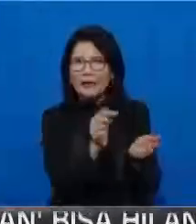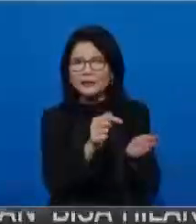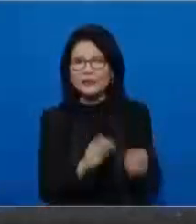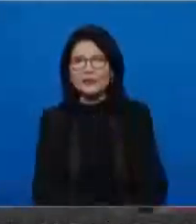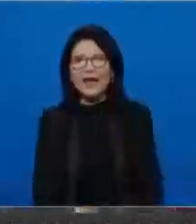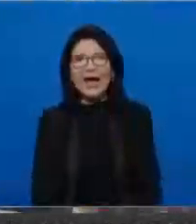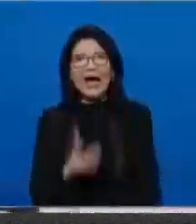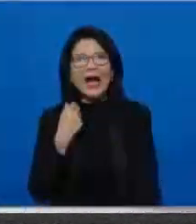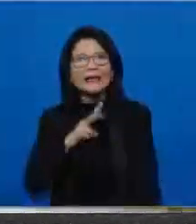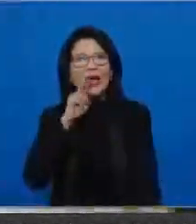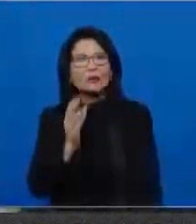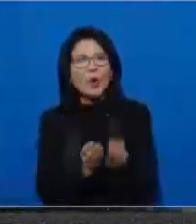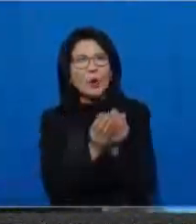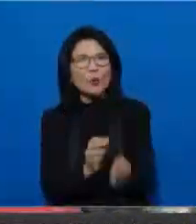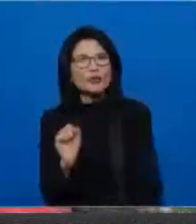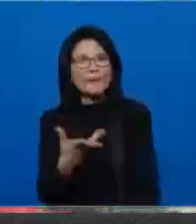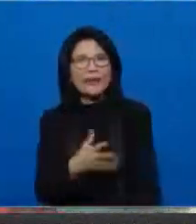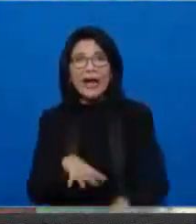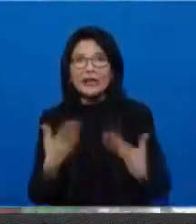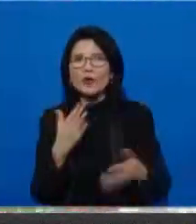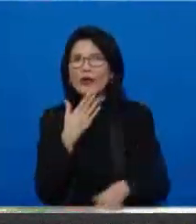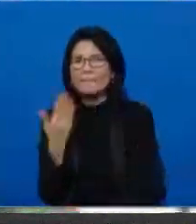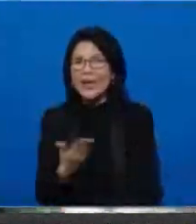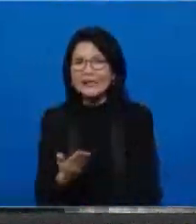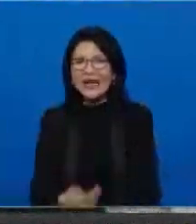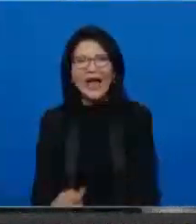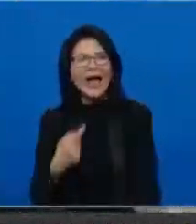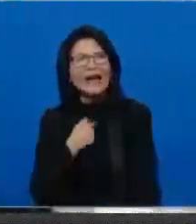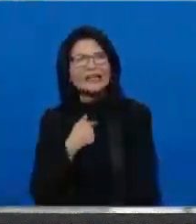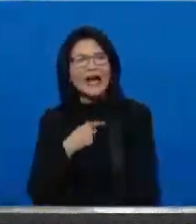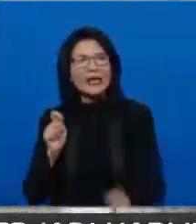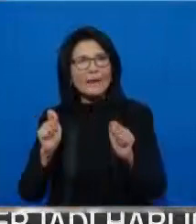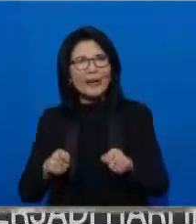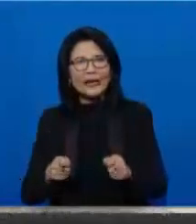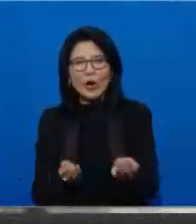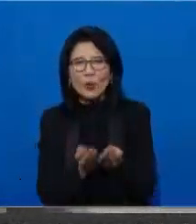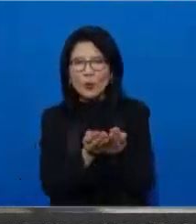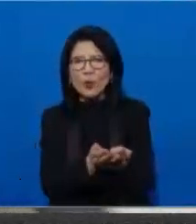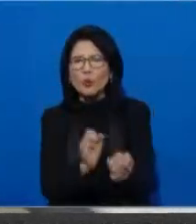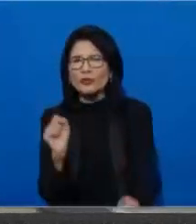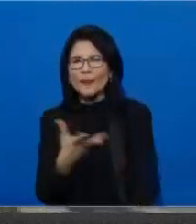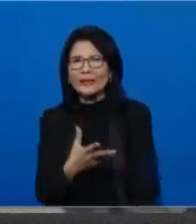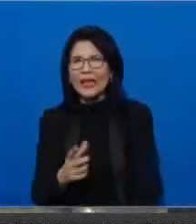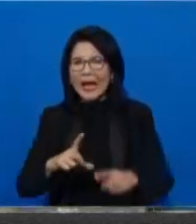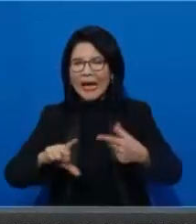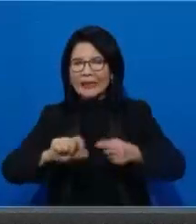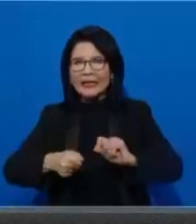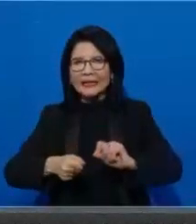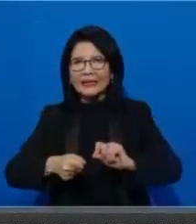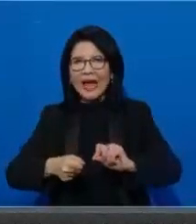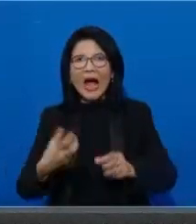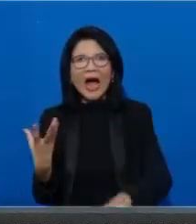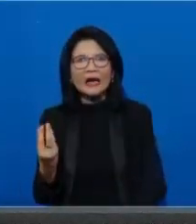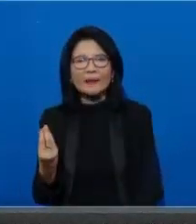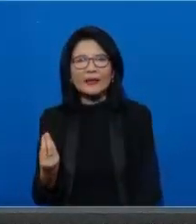Ada pilihan dua feri cepat dan feri biasa. Kali ini saya menggunakan feri cepat yang harga tiketnya